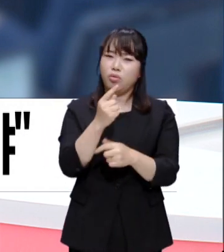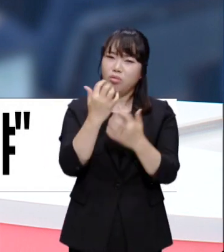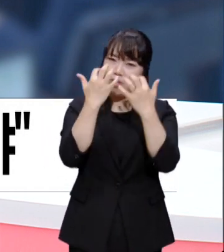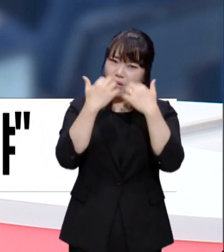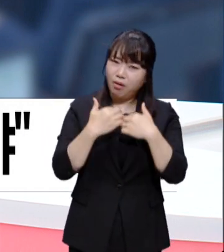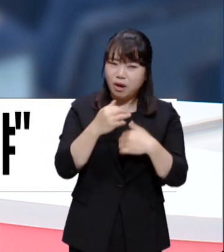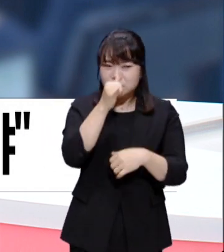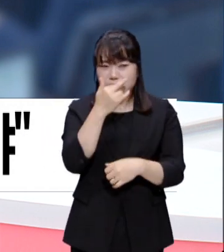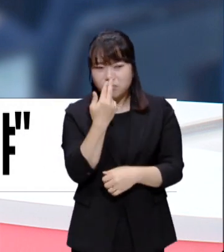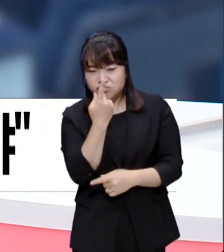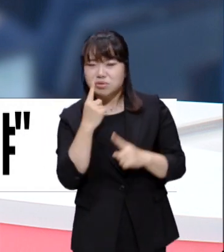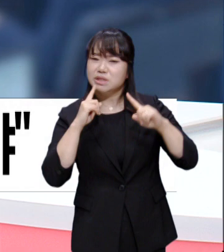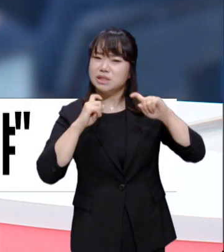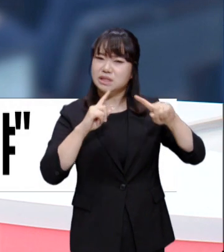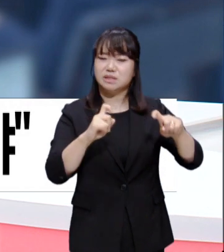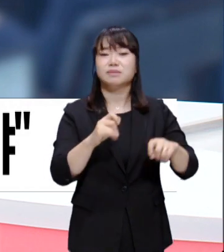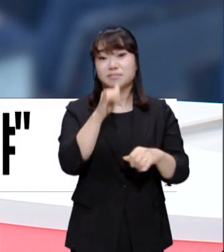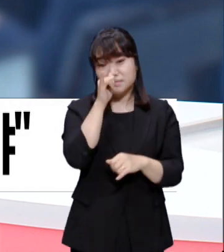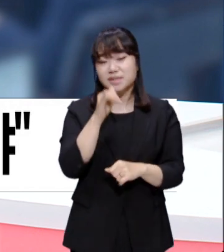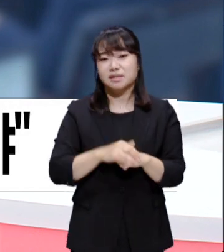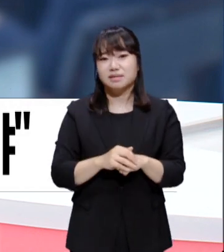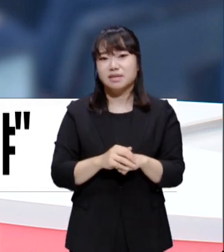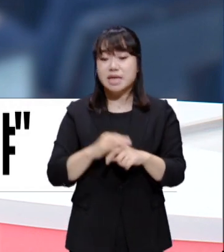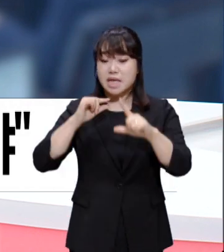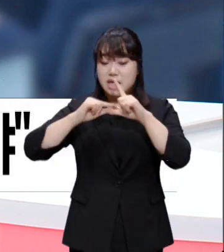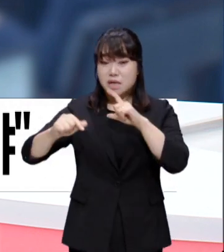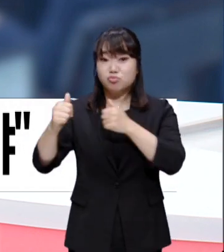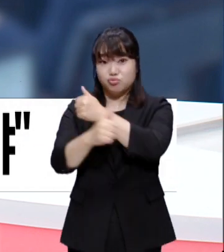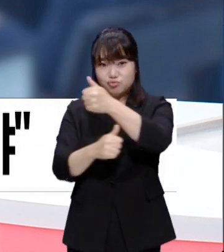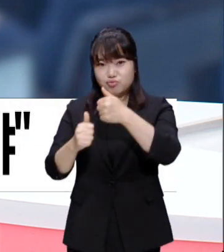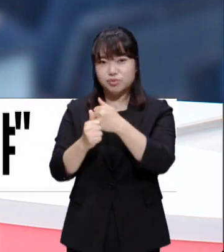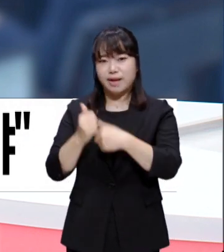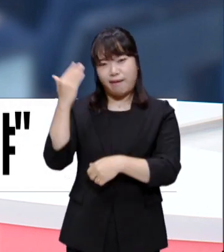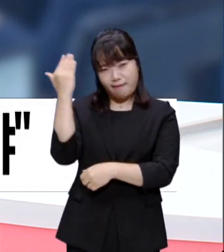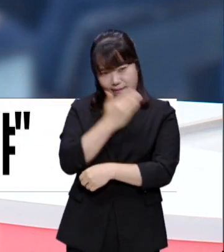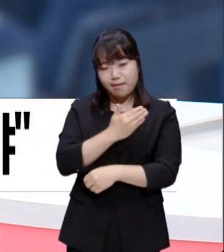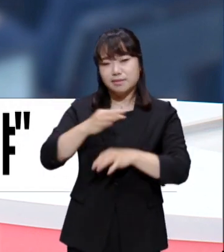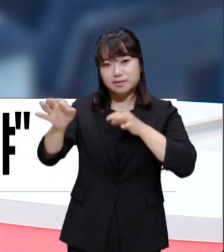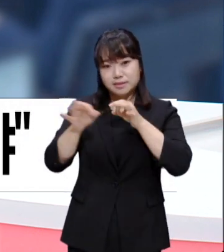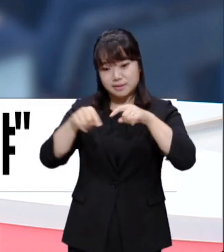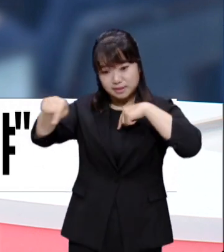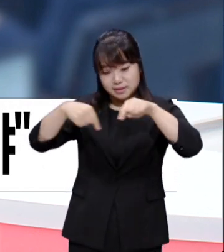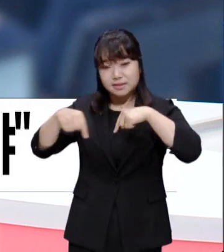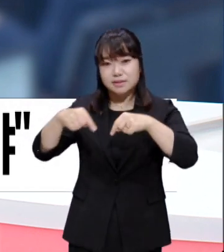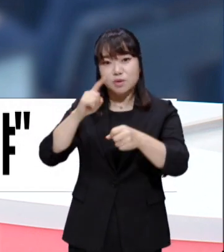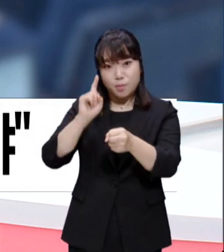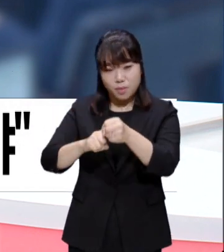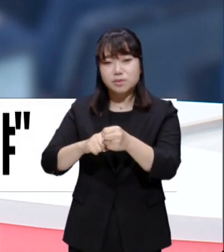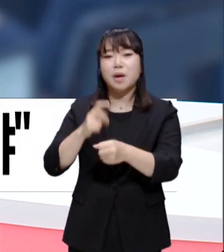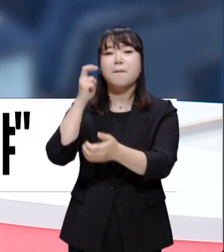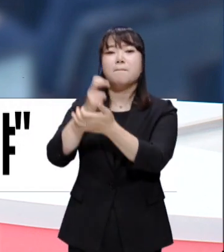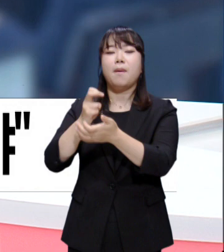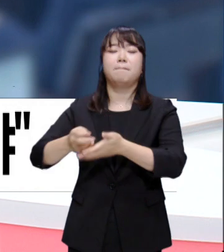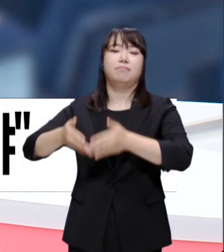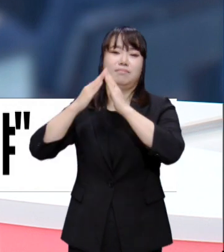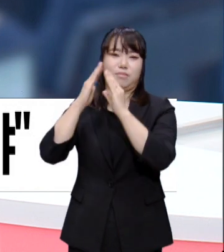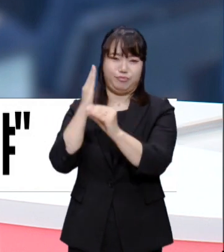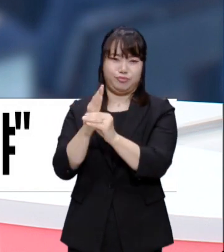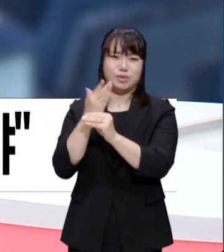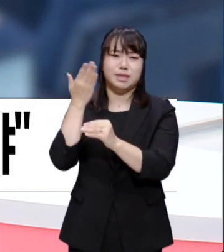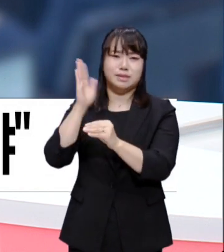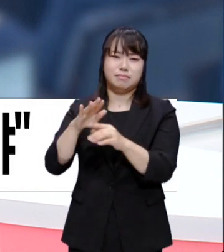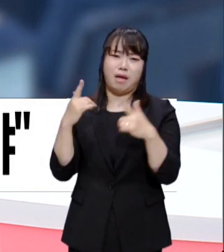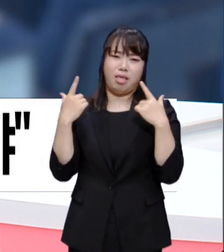이어지고 있습니다. 일부 기초의회에선 투명성과 청렴성을 높이기 위해 관련 조례를 제정하고 있는데요. 하지만